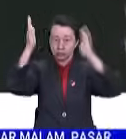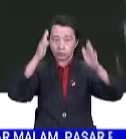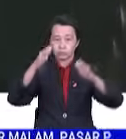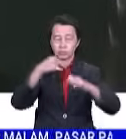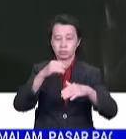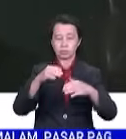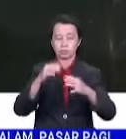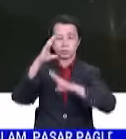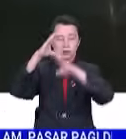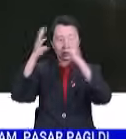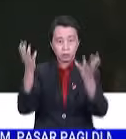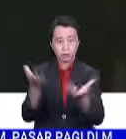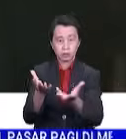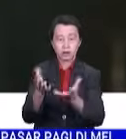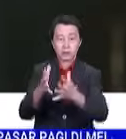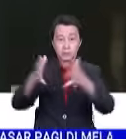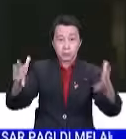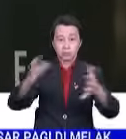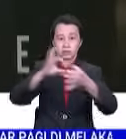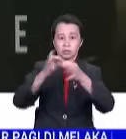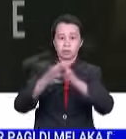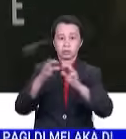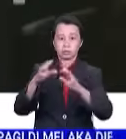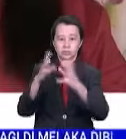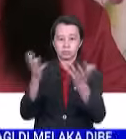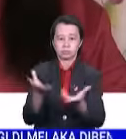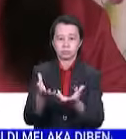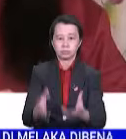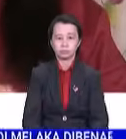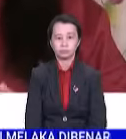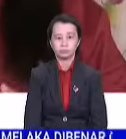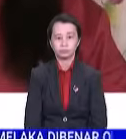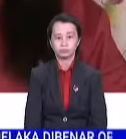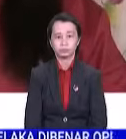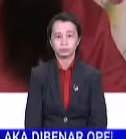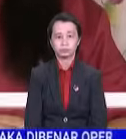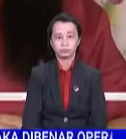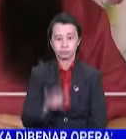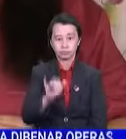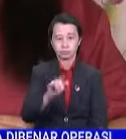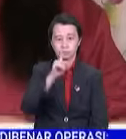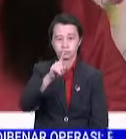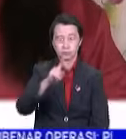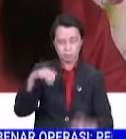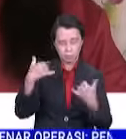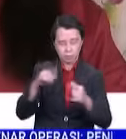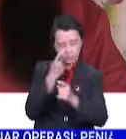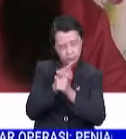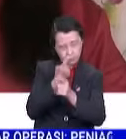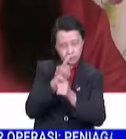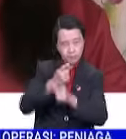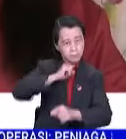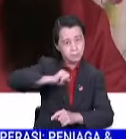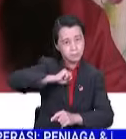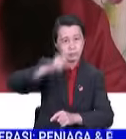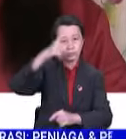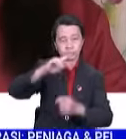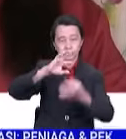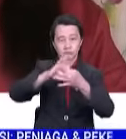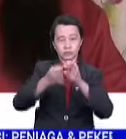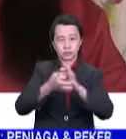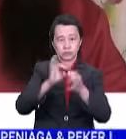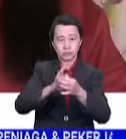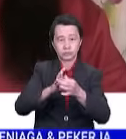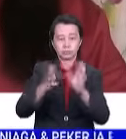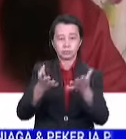di pantas sukan para terbesar dunia Hai tanya memang berjuang habis-habisan yang untuk Olympic